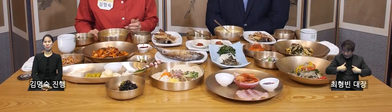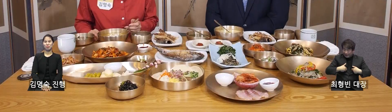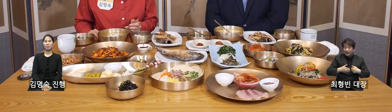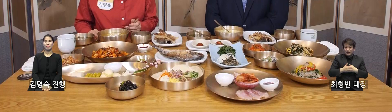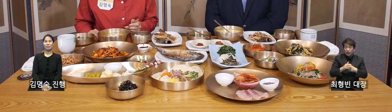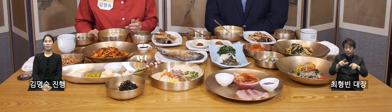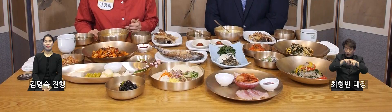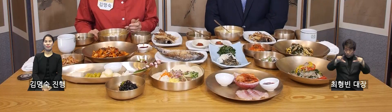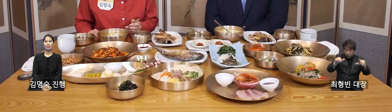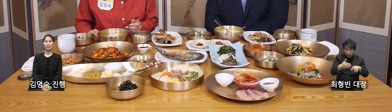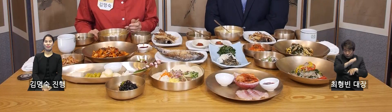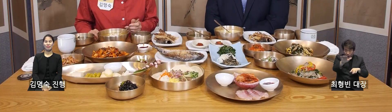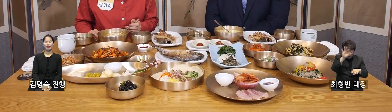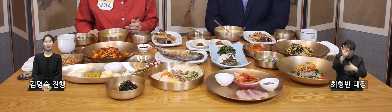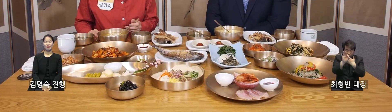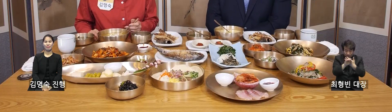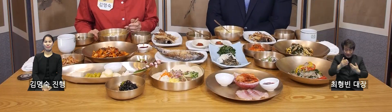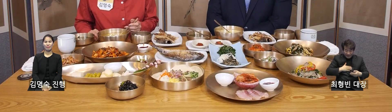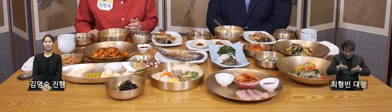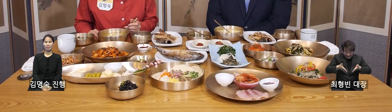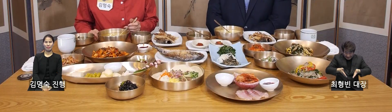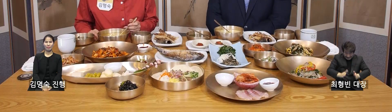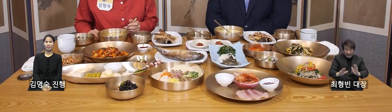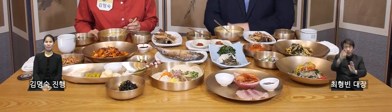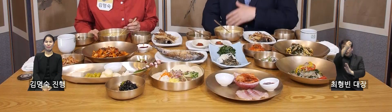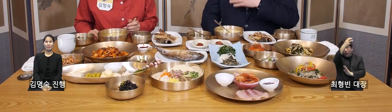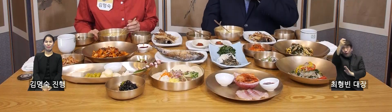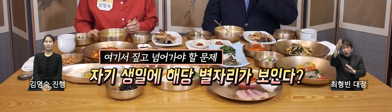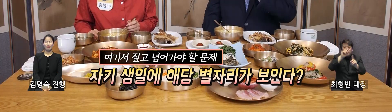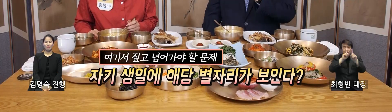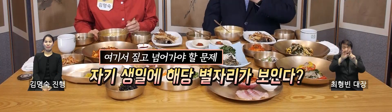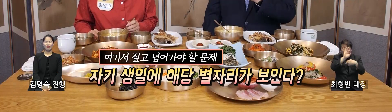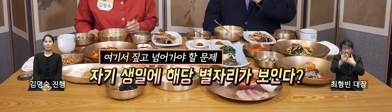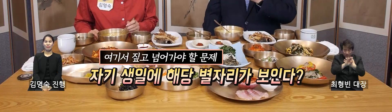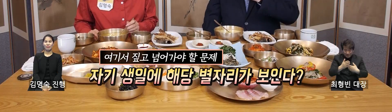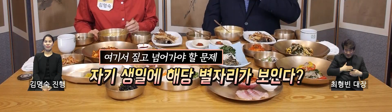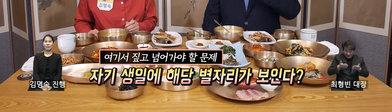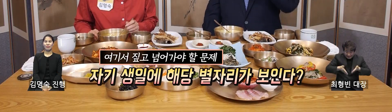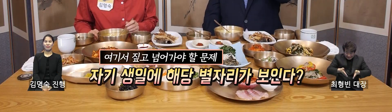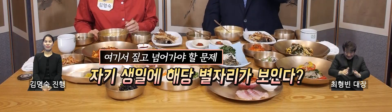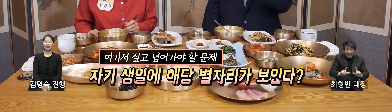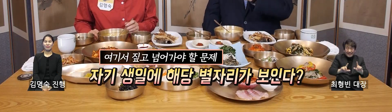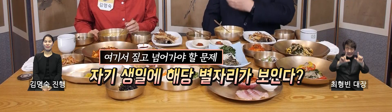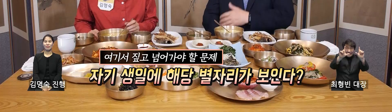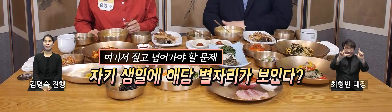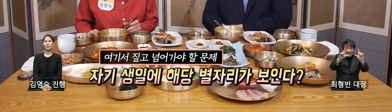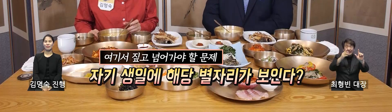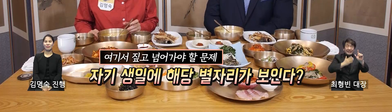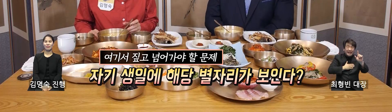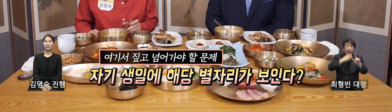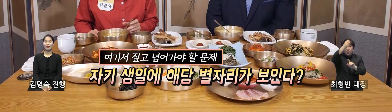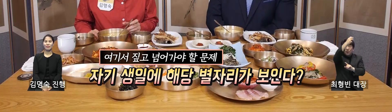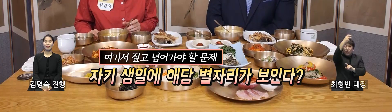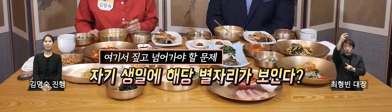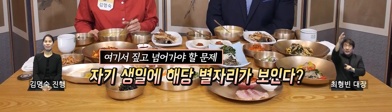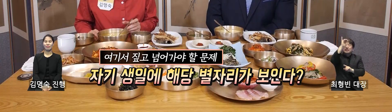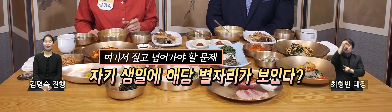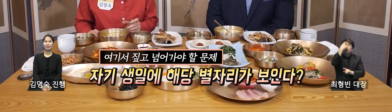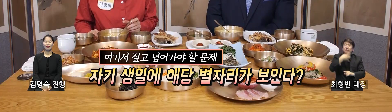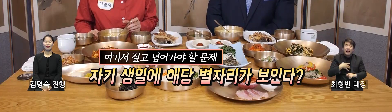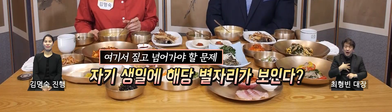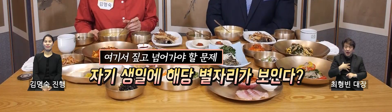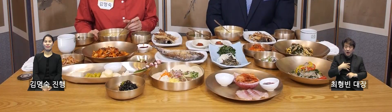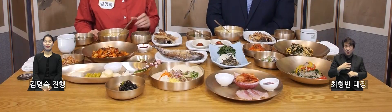우리가 * 자리를 자기 탐색 매일 째를 얘기하면 은 자기 생일 월에 자기 * 저리가 보이는 줄 알아요